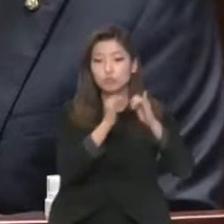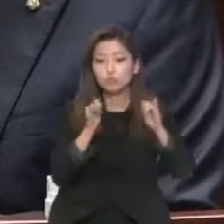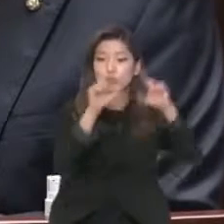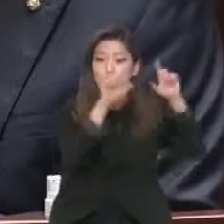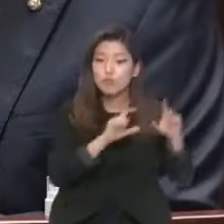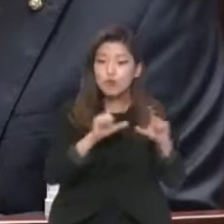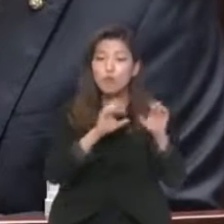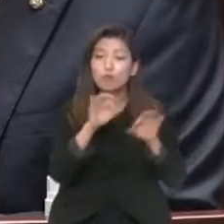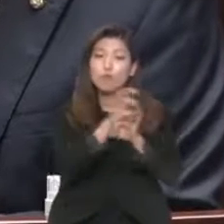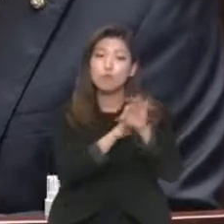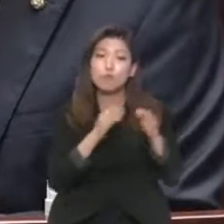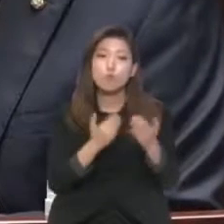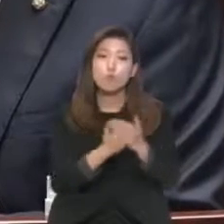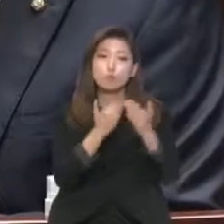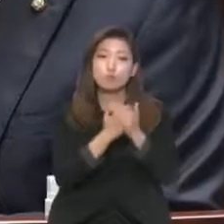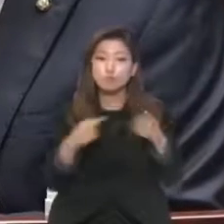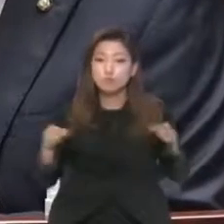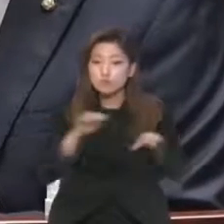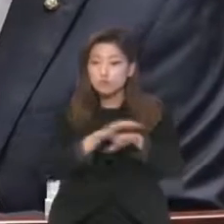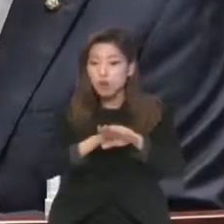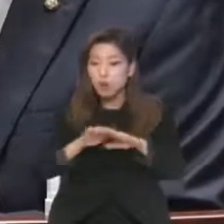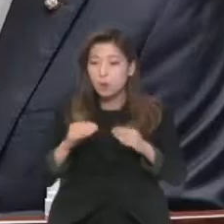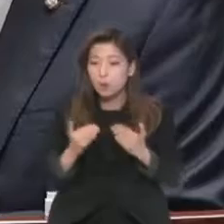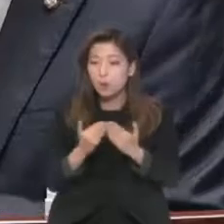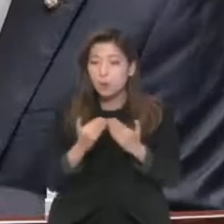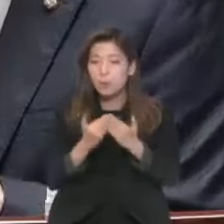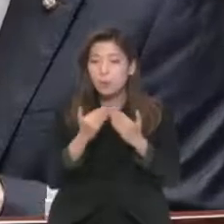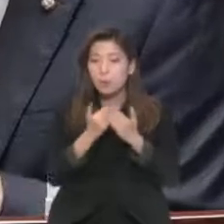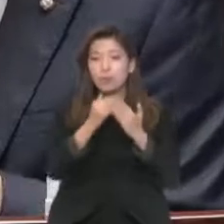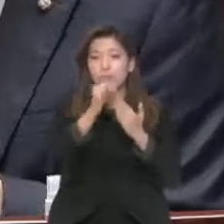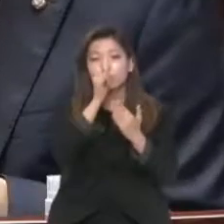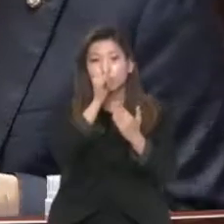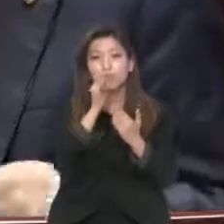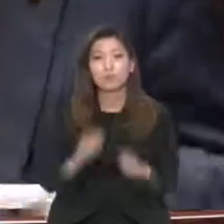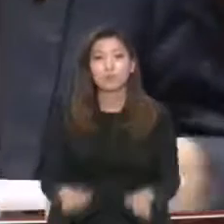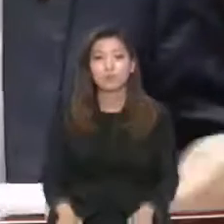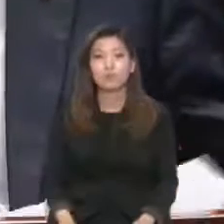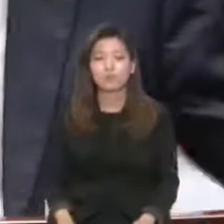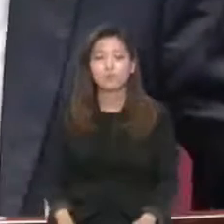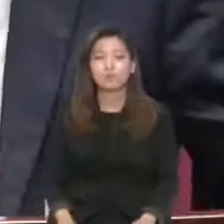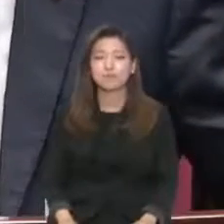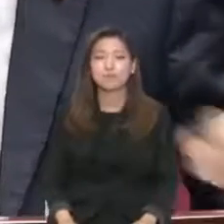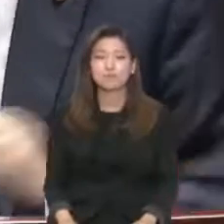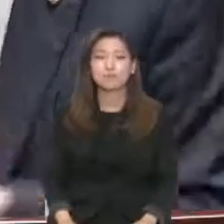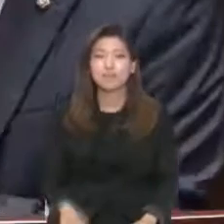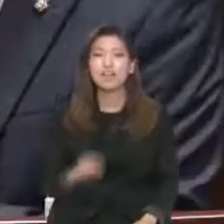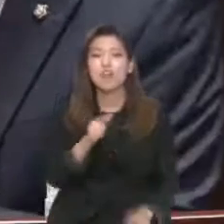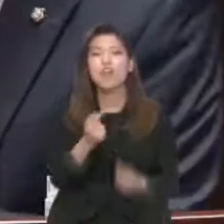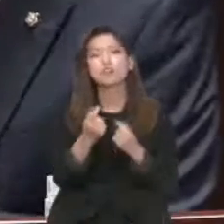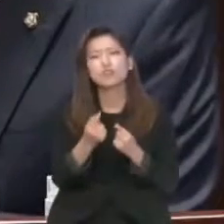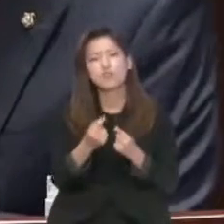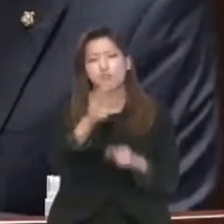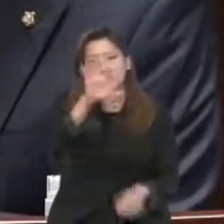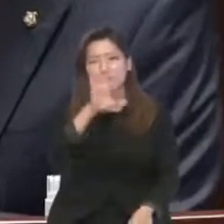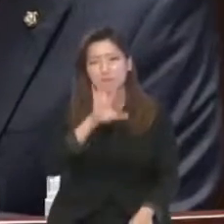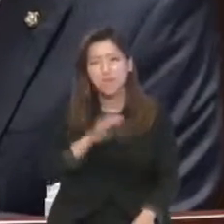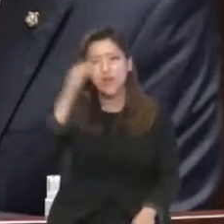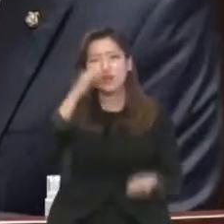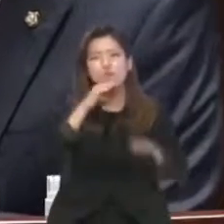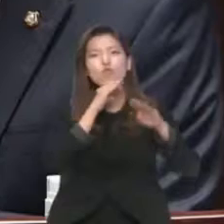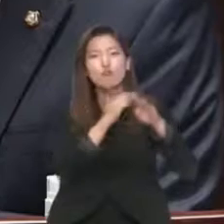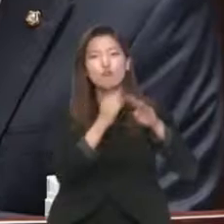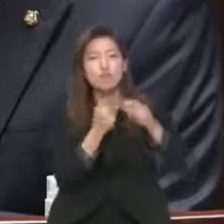속에서는 차분하게 발전해 가는 이런 과정도 동시에 함께 평가해 주셨으면 좋겠습니다. 이런 부분들을 여전히